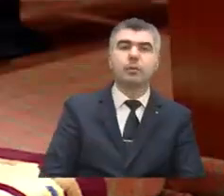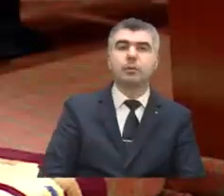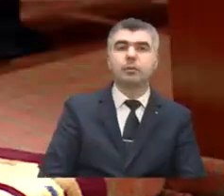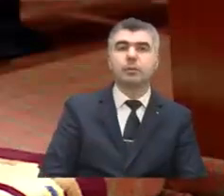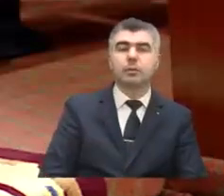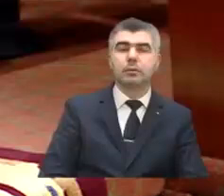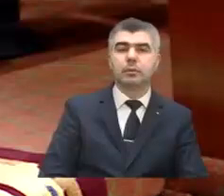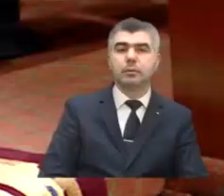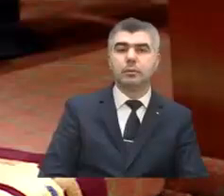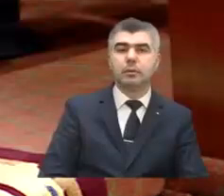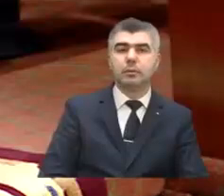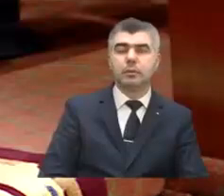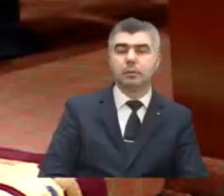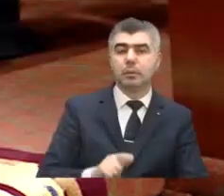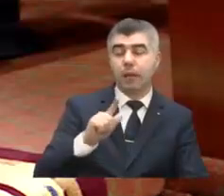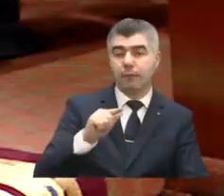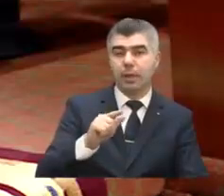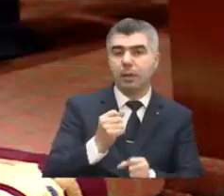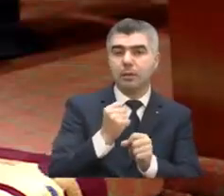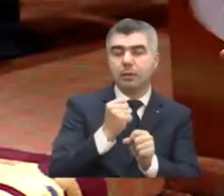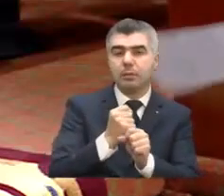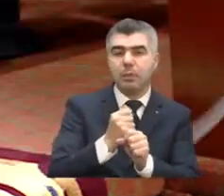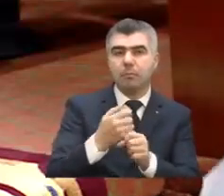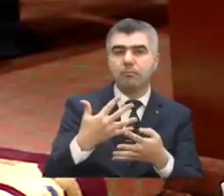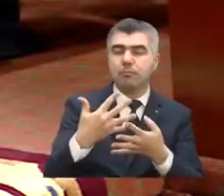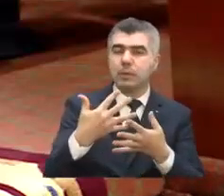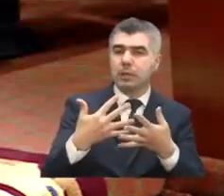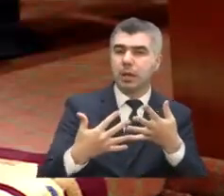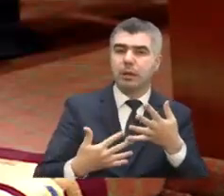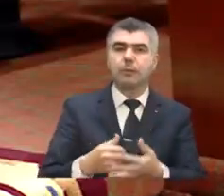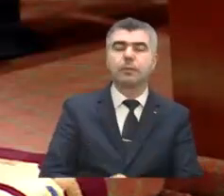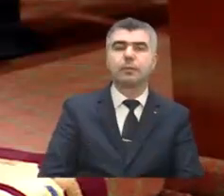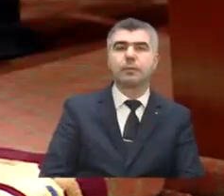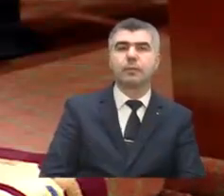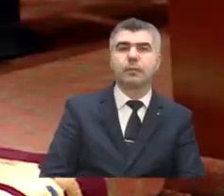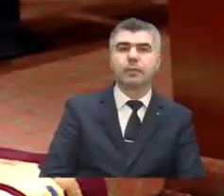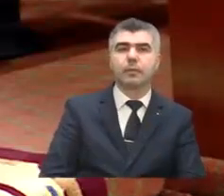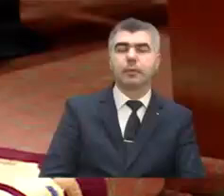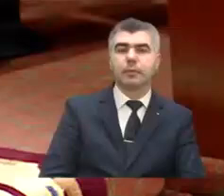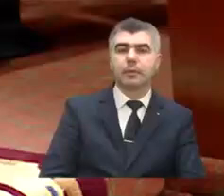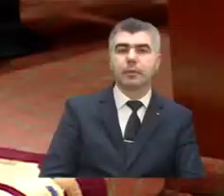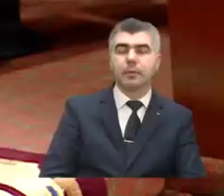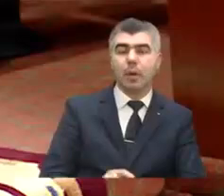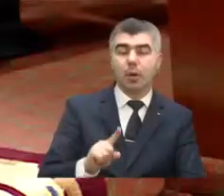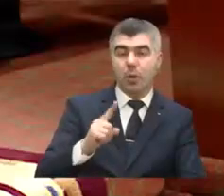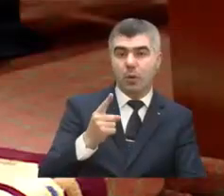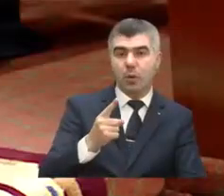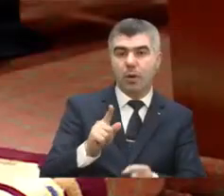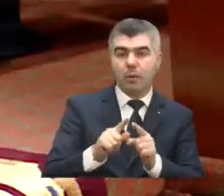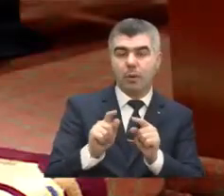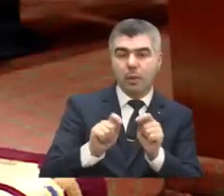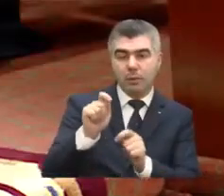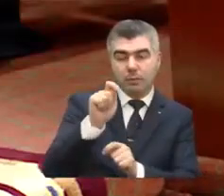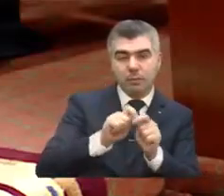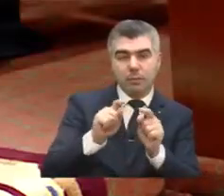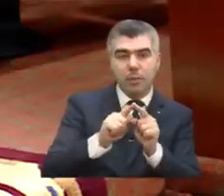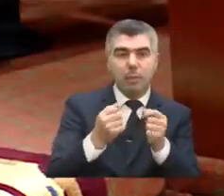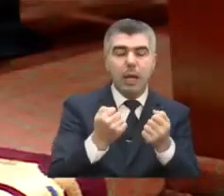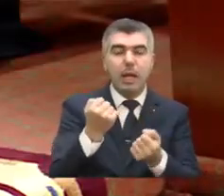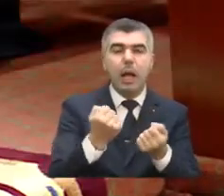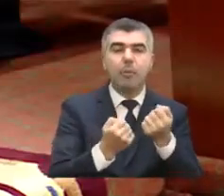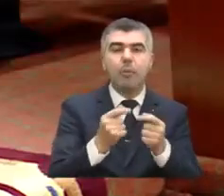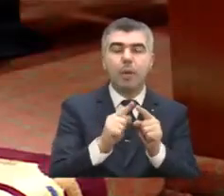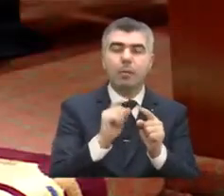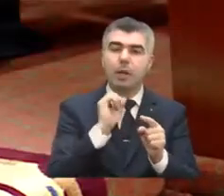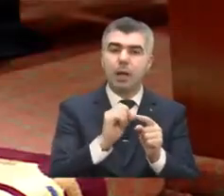لحساب الغير، فقد تم الاشتغال على مجموعة من الأوراش. الأولى هي تسوية وضعية المركبات ذات نفس